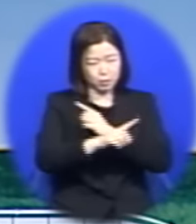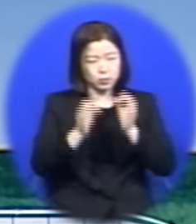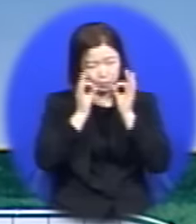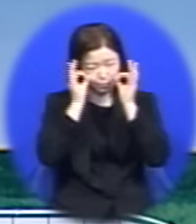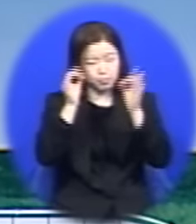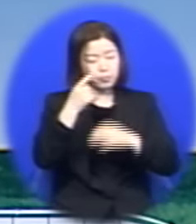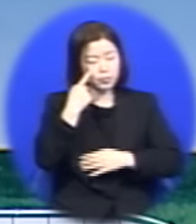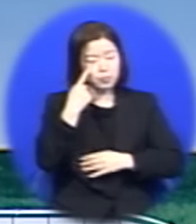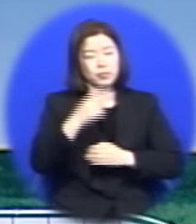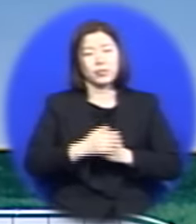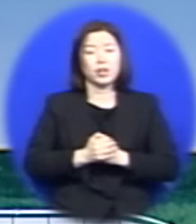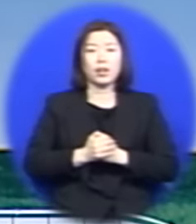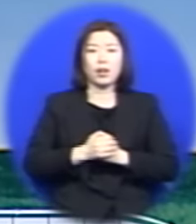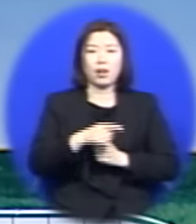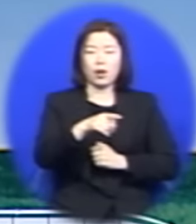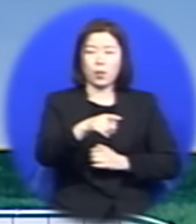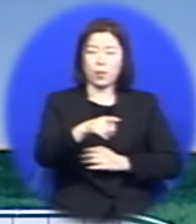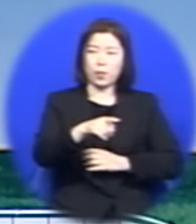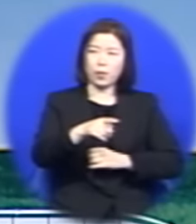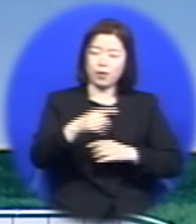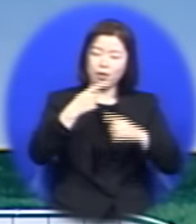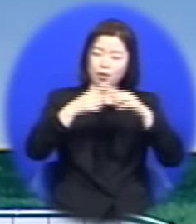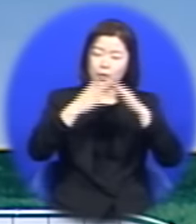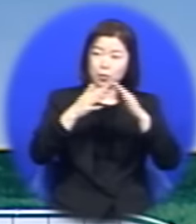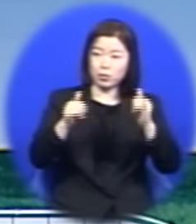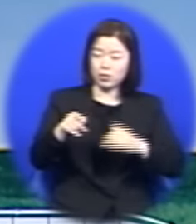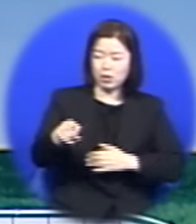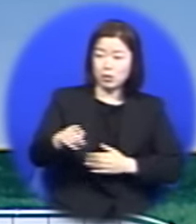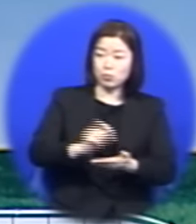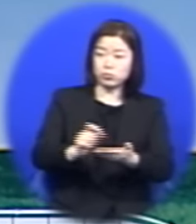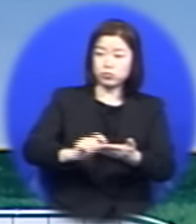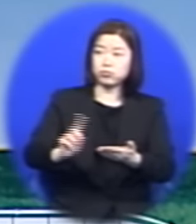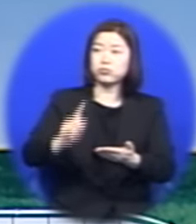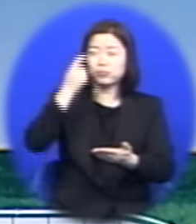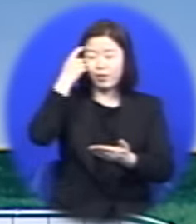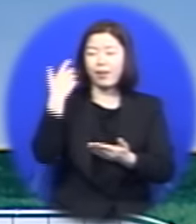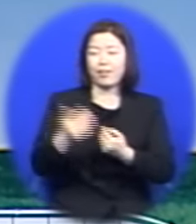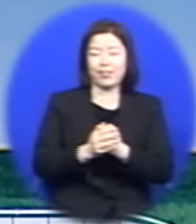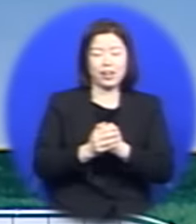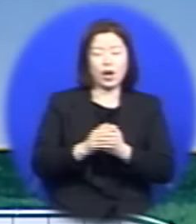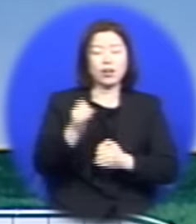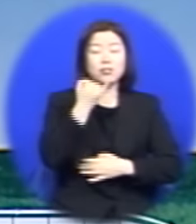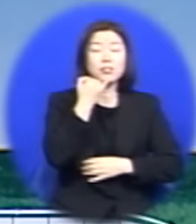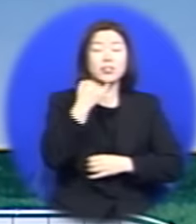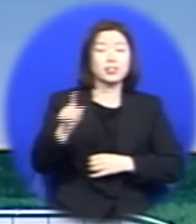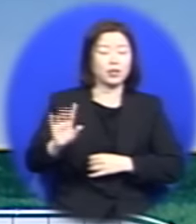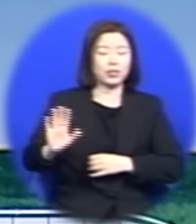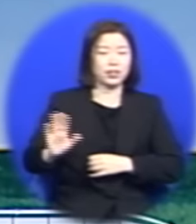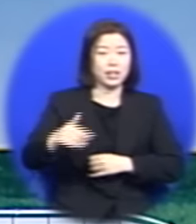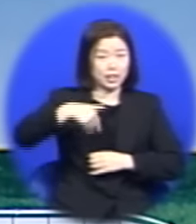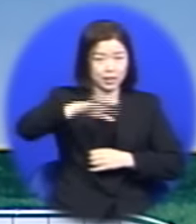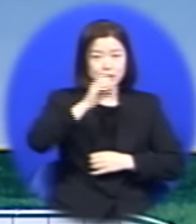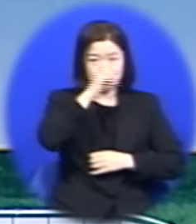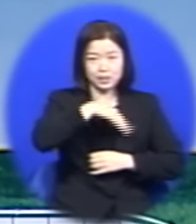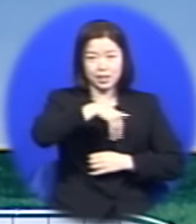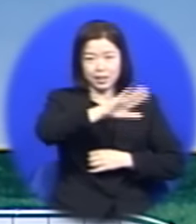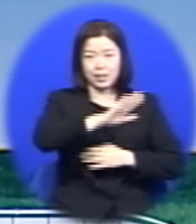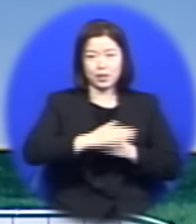하겠습니다. 아주 기겁을 하고 뭘 쓰실 것까지 뭐 있으시냐고 아무것도 아니에요. 그러고는 그냥